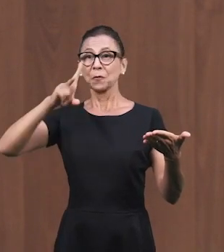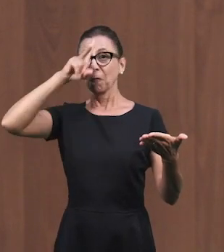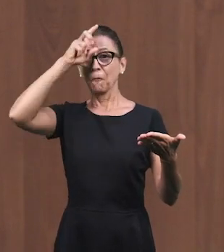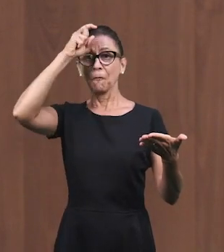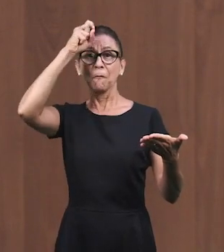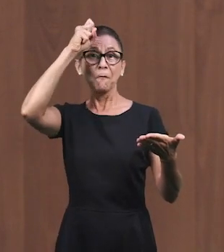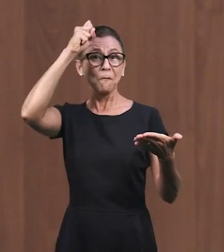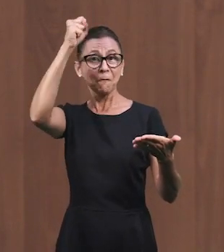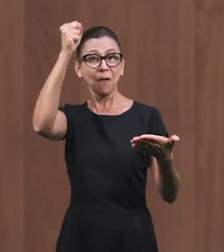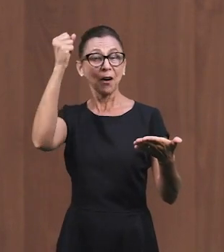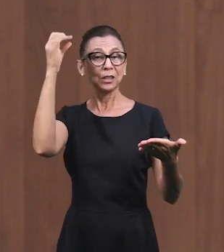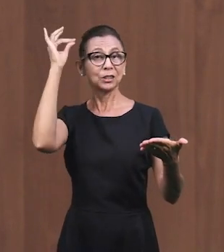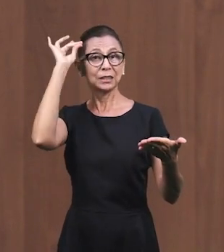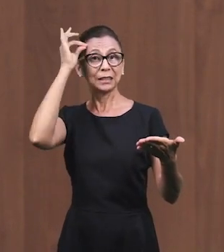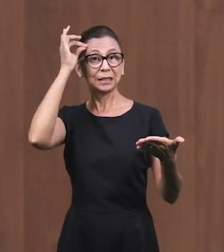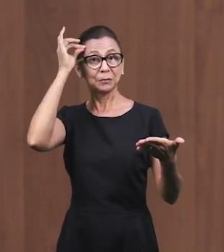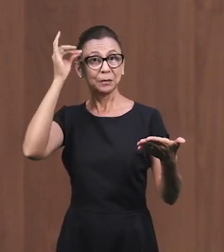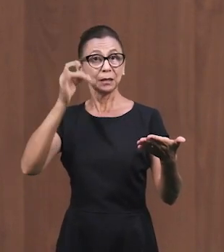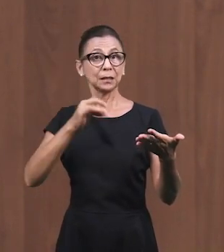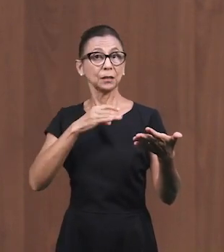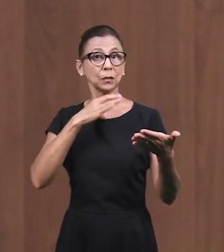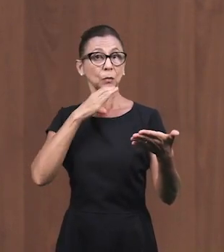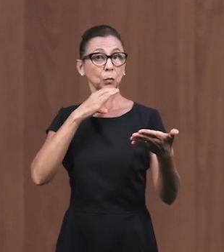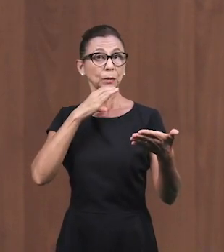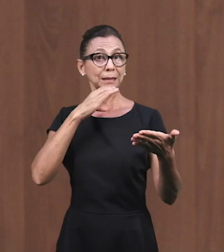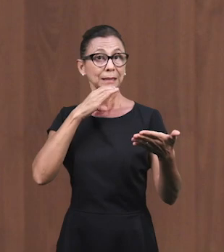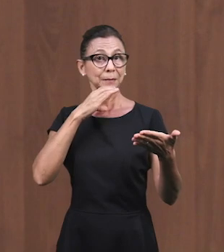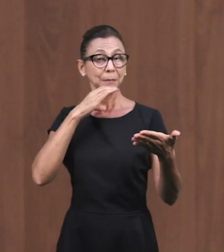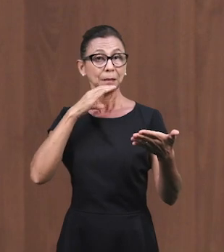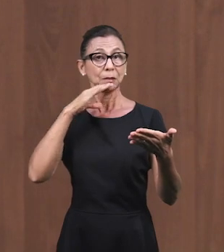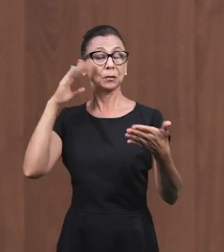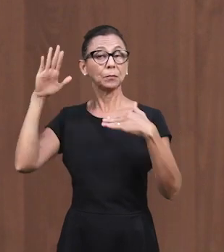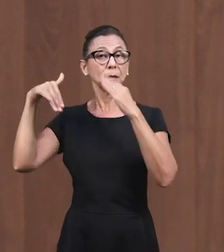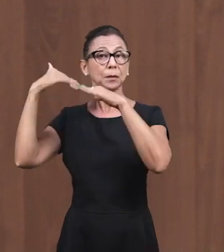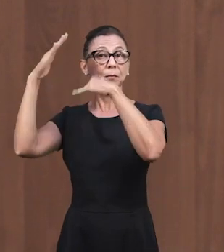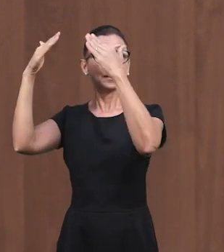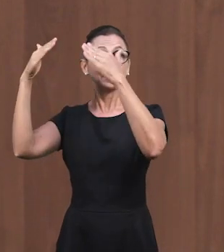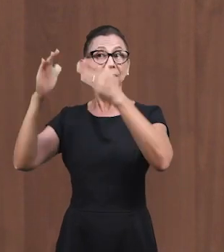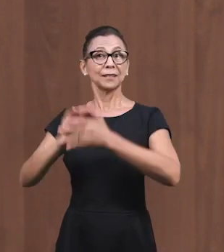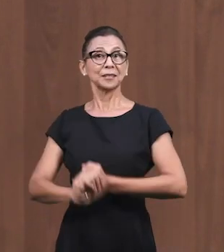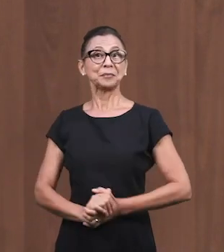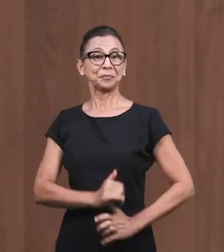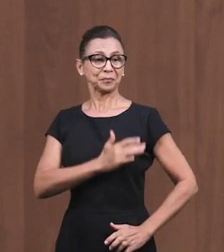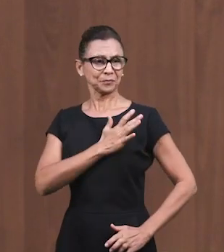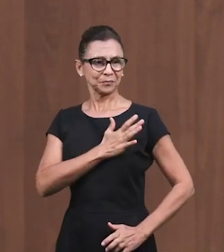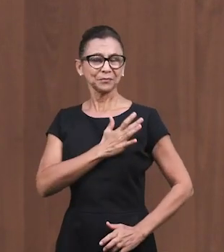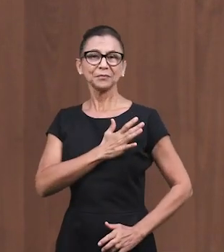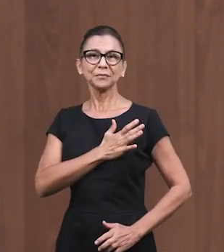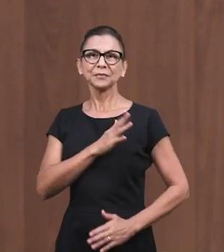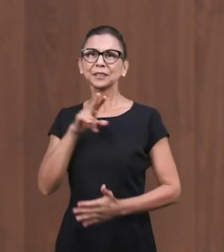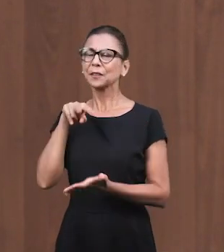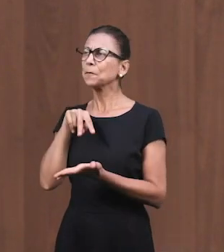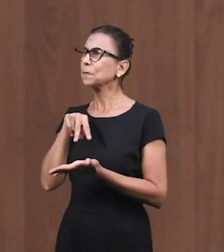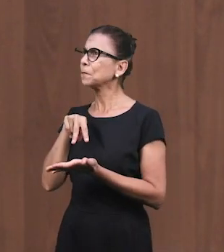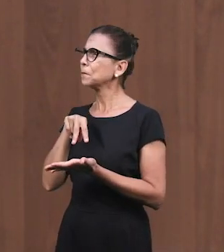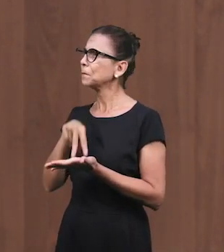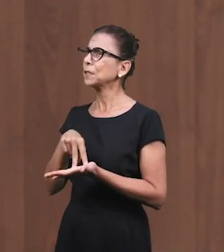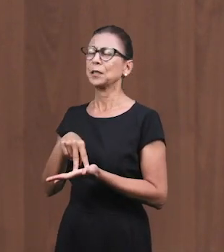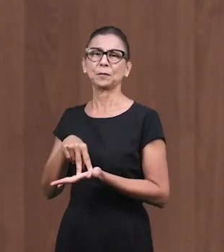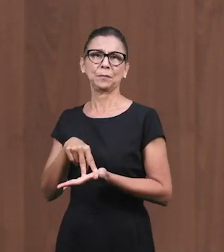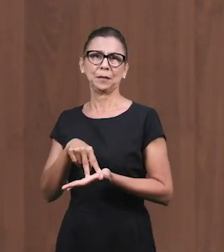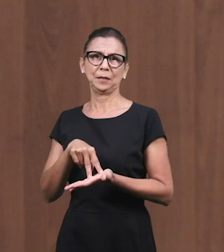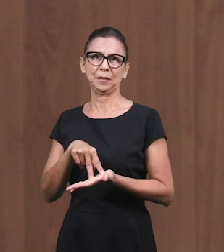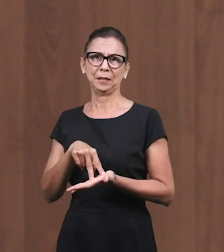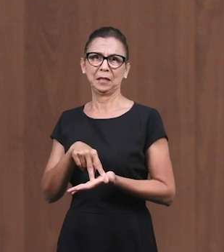fortifions. Nous pouvons grandir dans la croissance. Nous sommes fortifiés, nous fortifions notre cœur